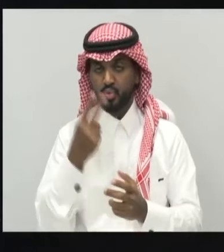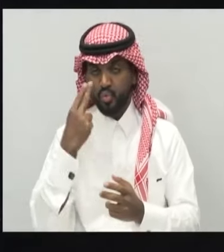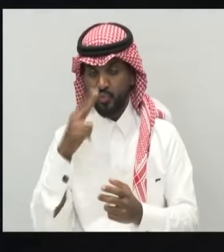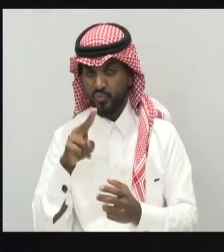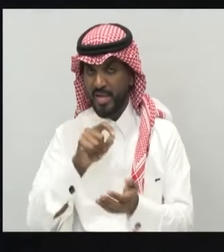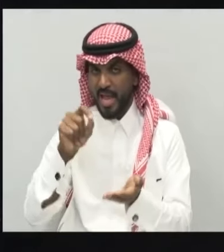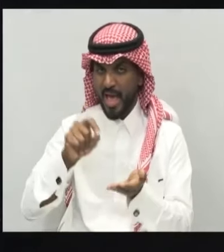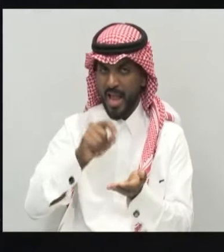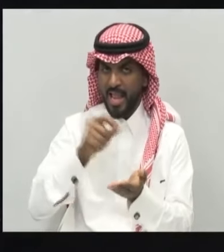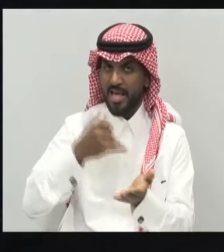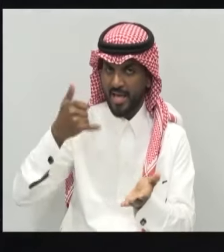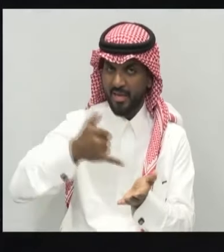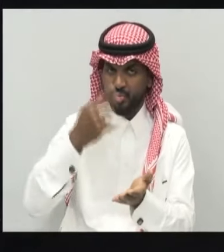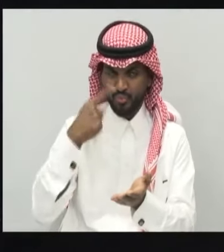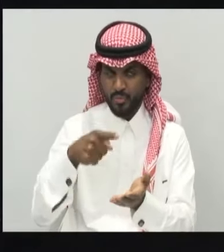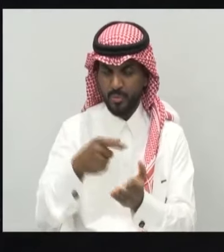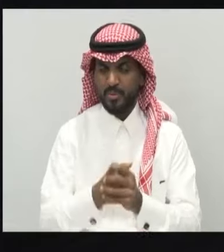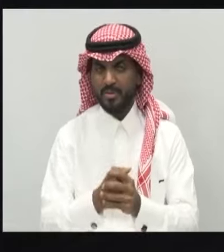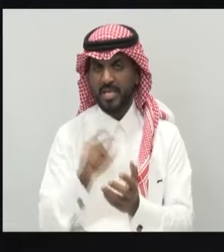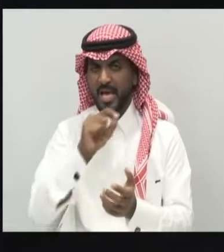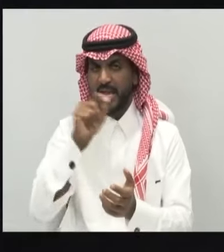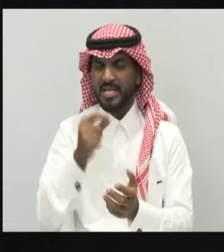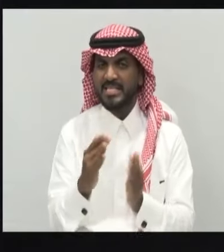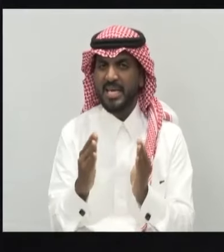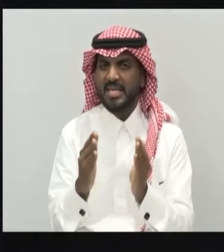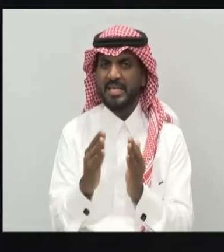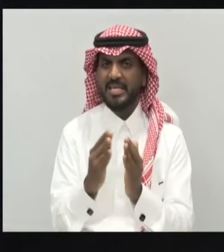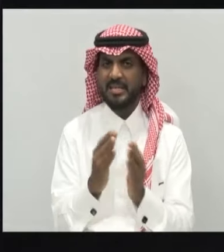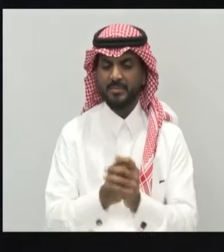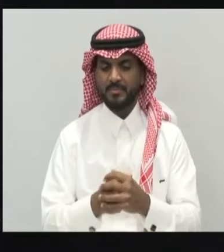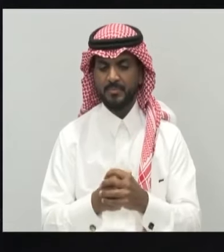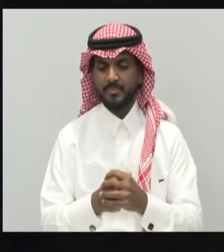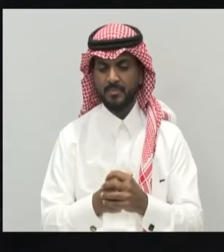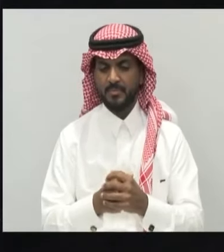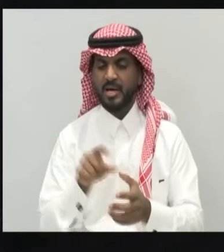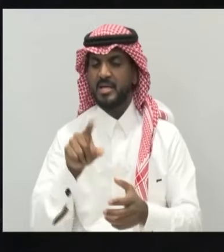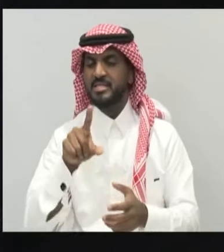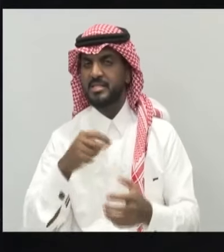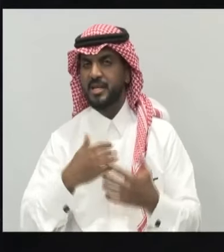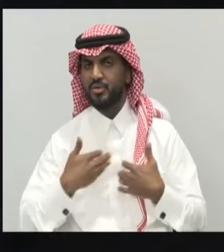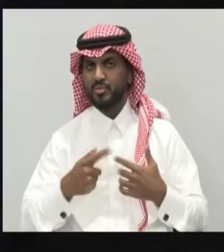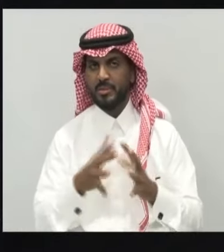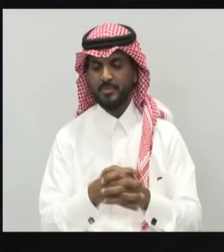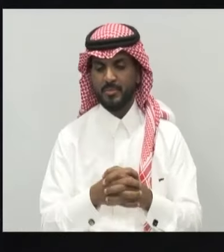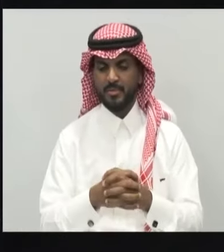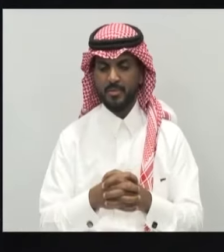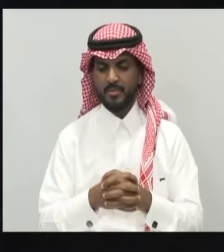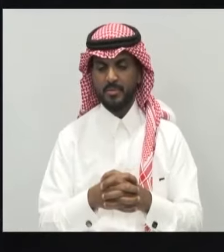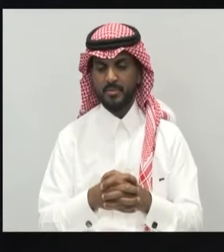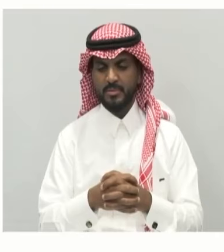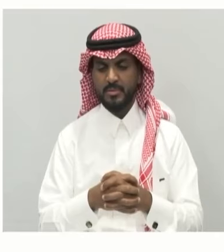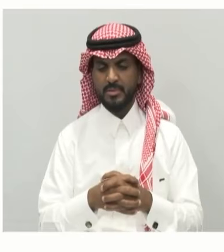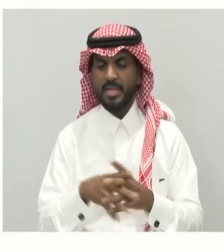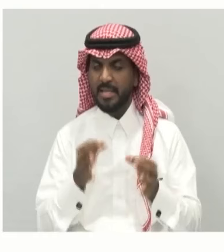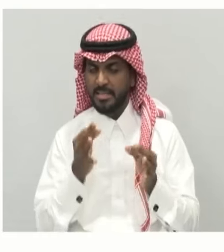نحله يا ابطال بارك الله فيكم النحله صغيره جدا صح ولا لا اسعدكم الله يلا خلونا نقرا هذه الاجابه